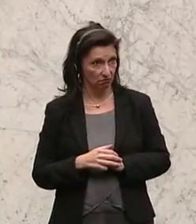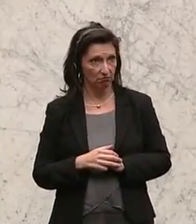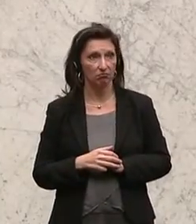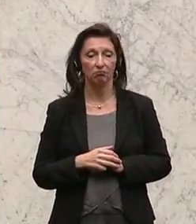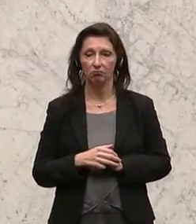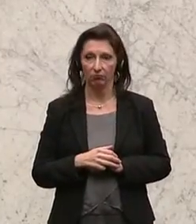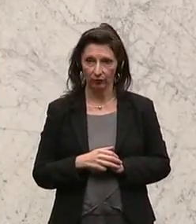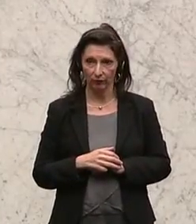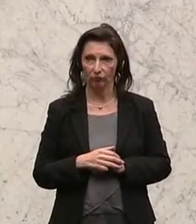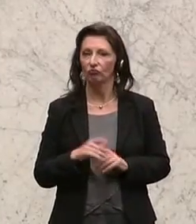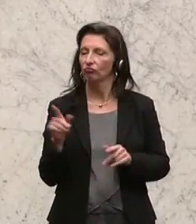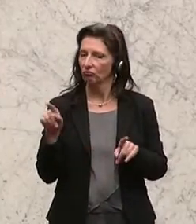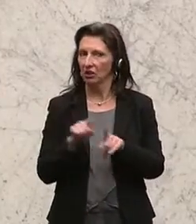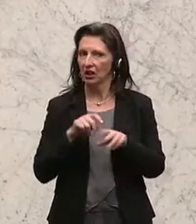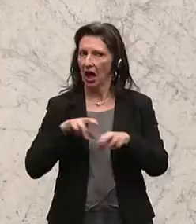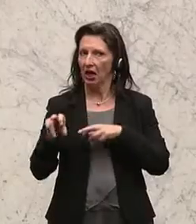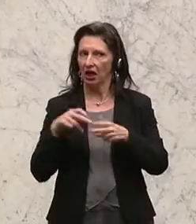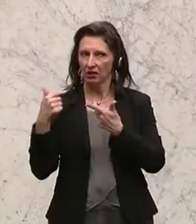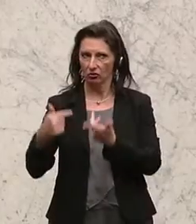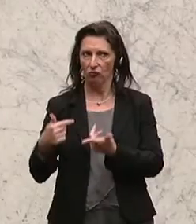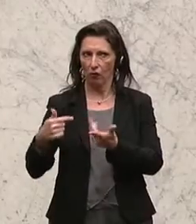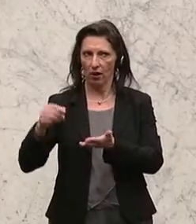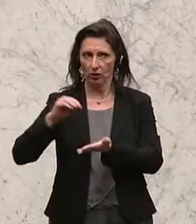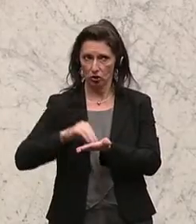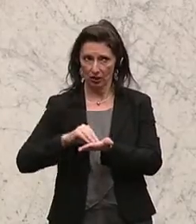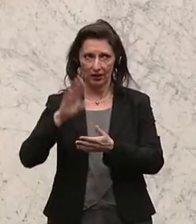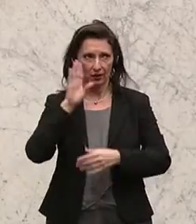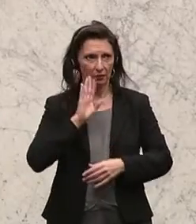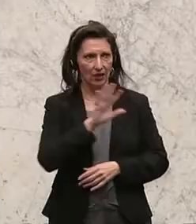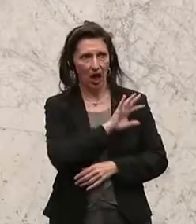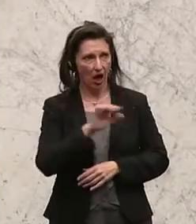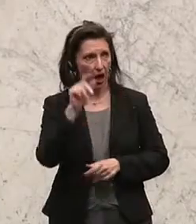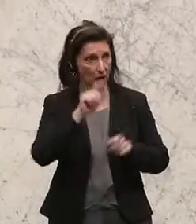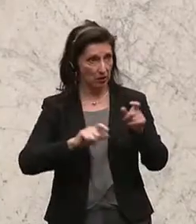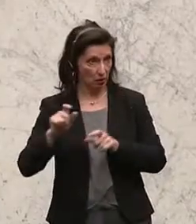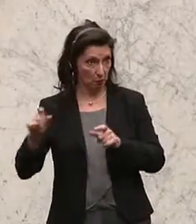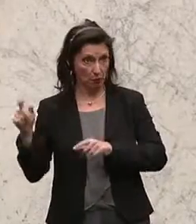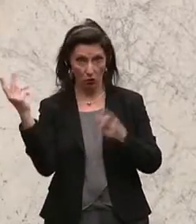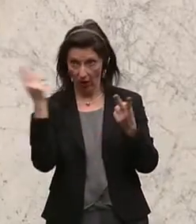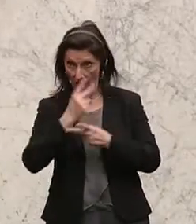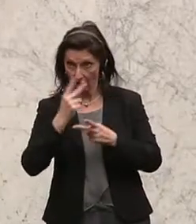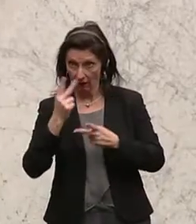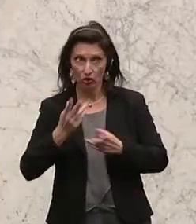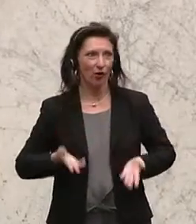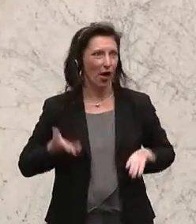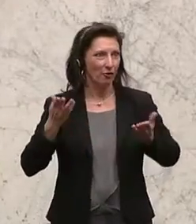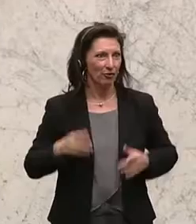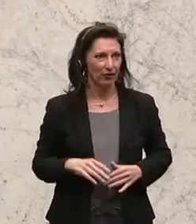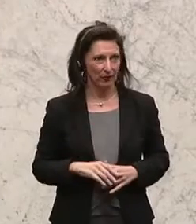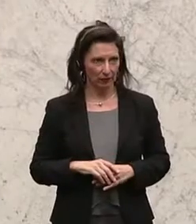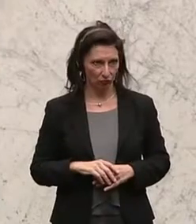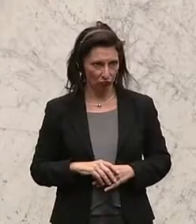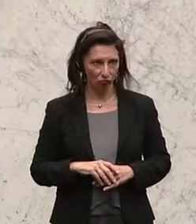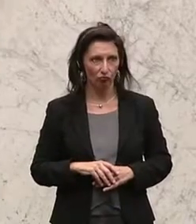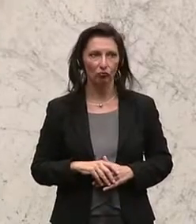samt Titel und Eingang in der Fassung der Regierungsvorlage. Und ich bitte jene Damen und Herren, die hier die Zustimmung geben, um ein Zeichen. Das